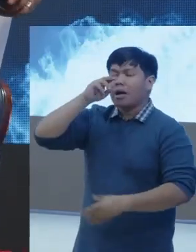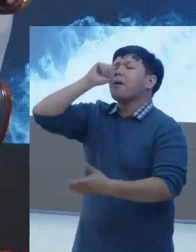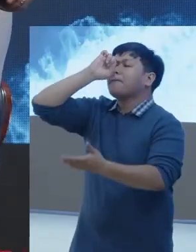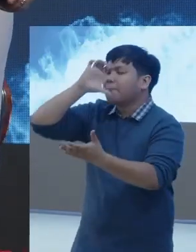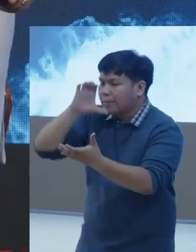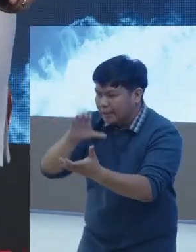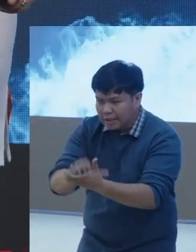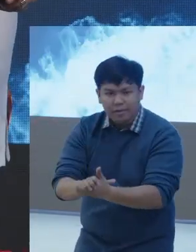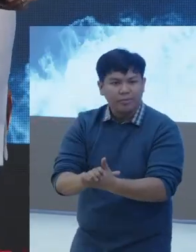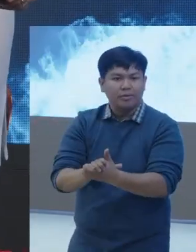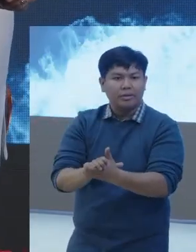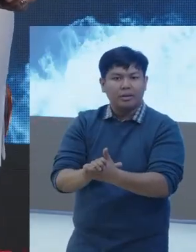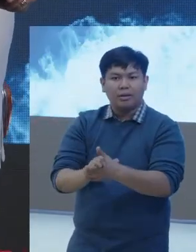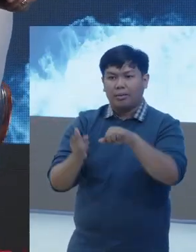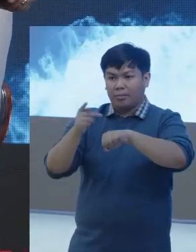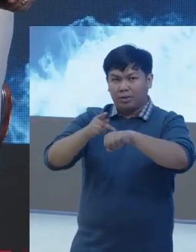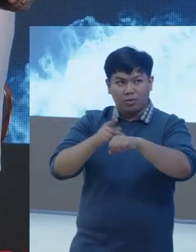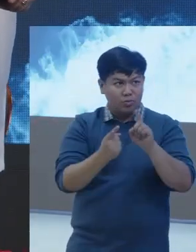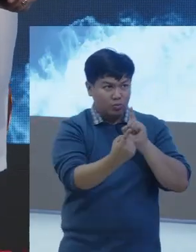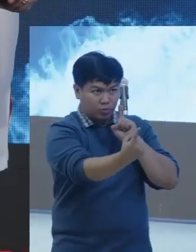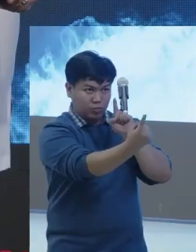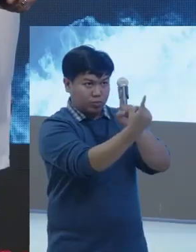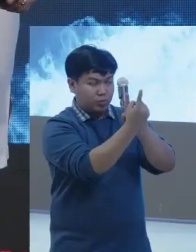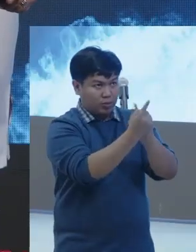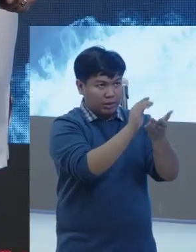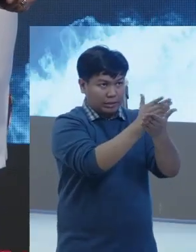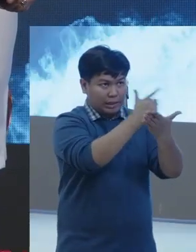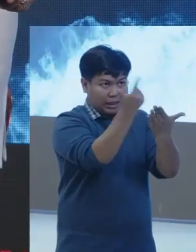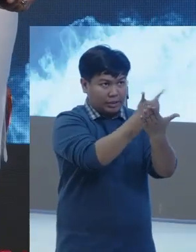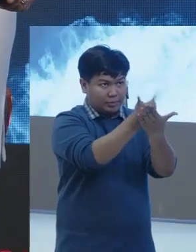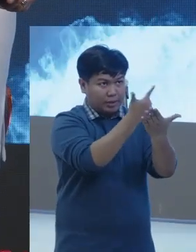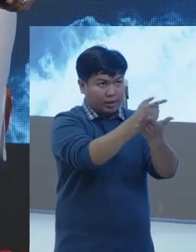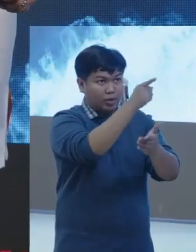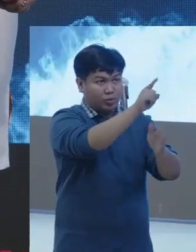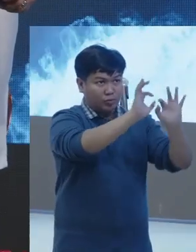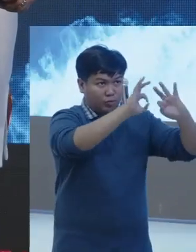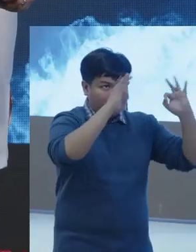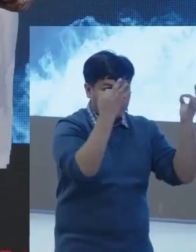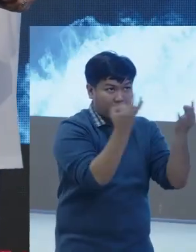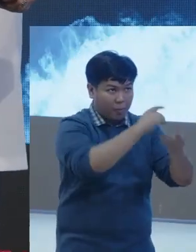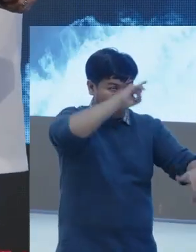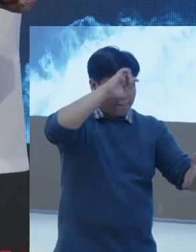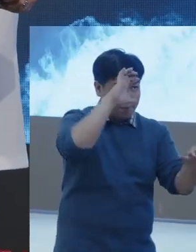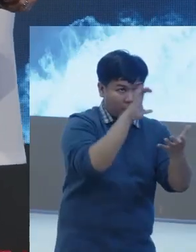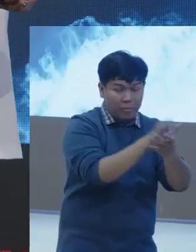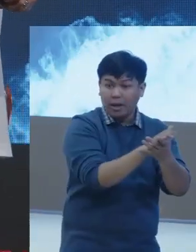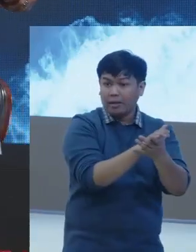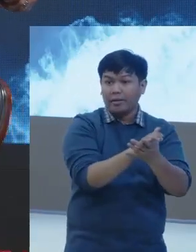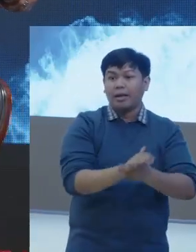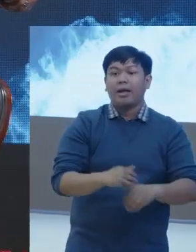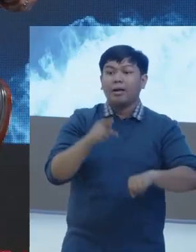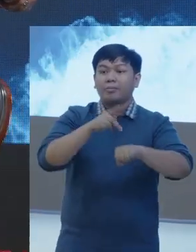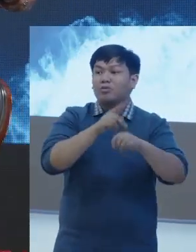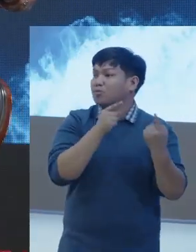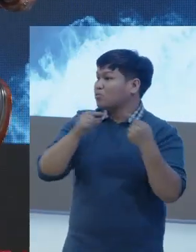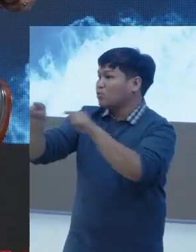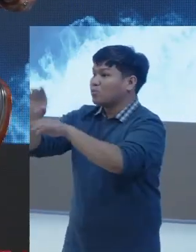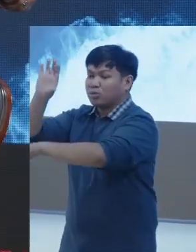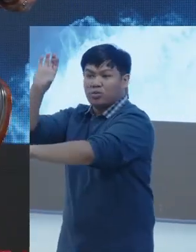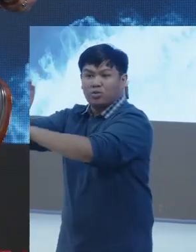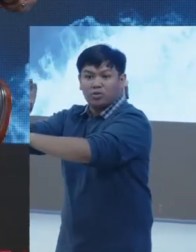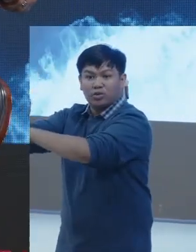ng Diyos na binahagi ni Peter sa kanya. Ang sabi ni Peter sa church at Antioch, kung saan siya, ay church